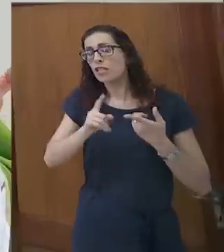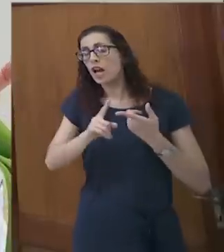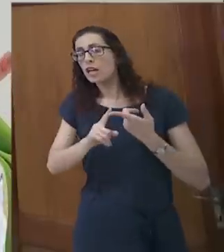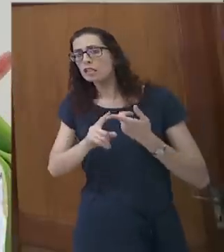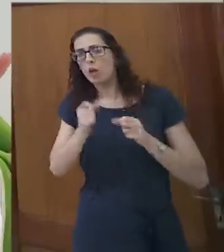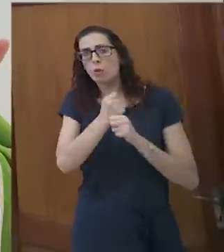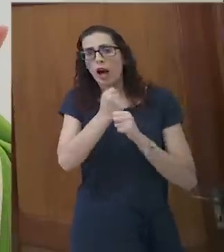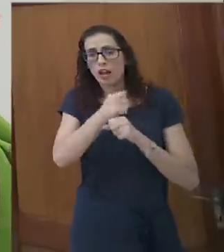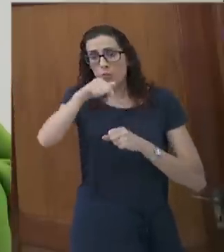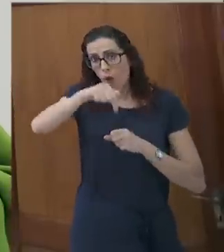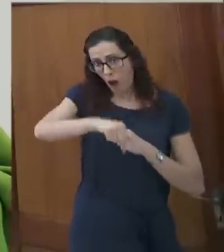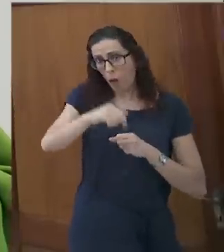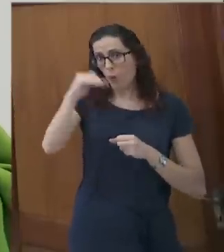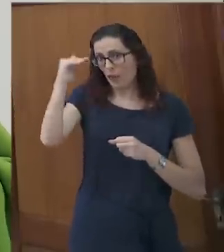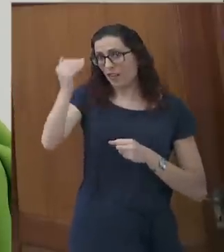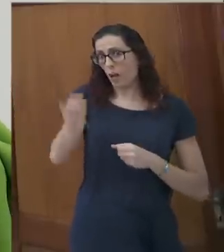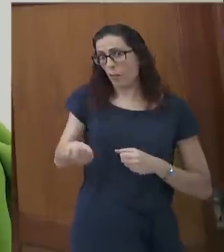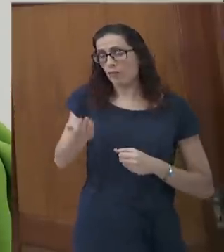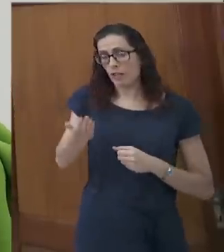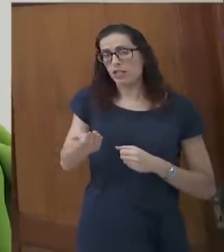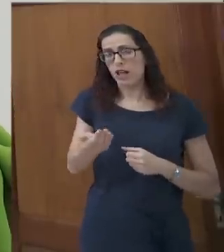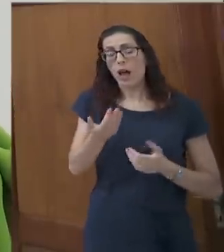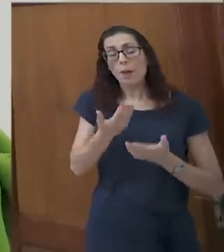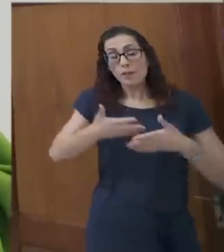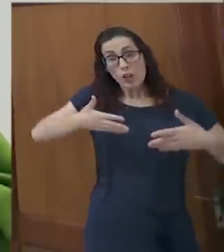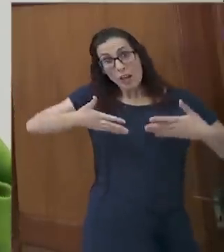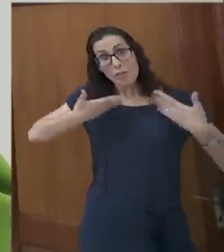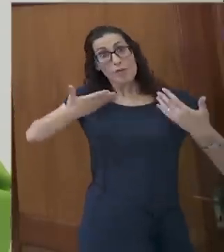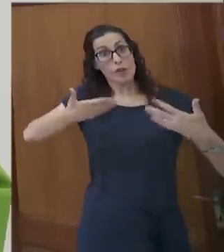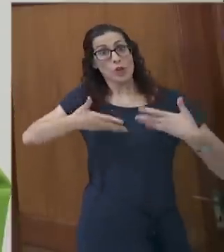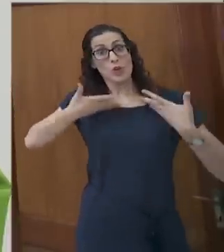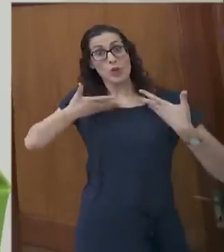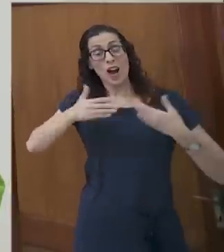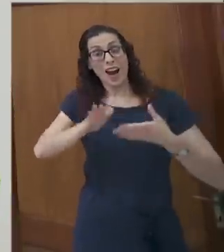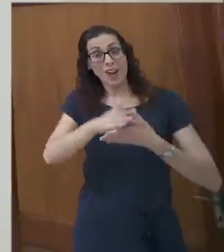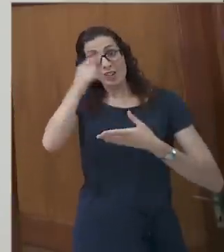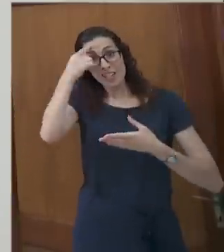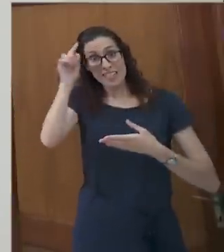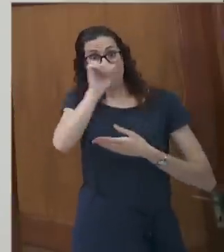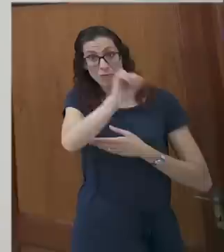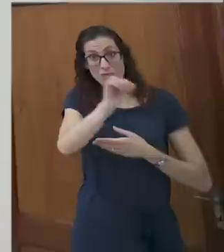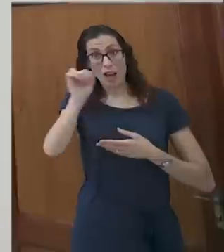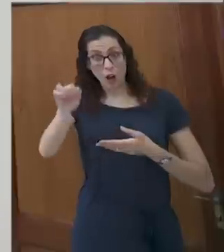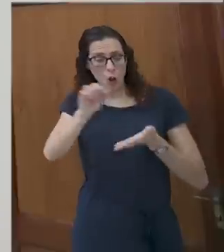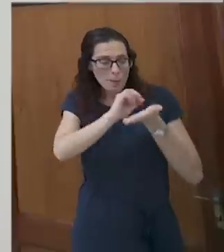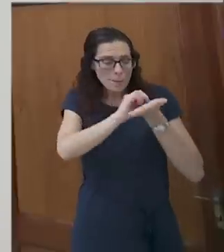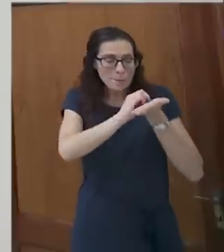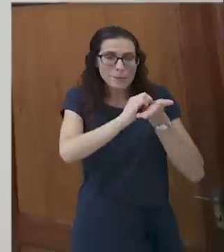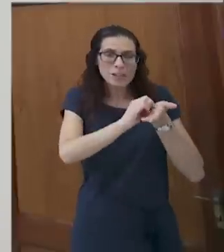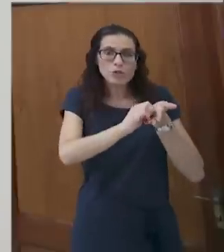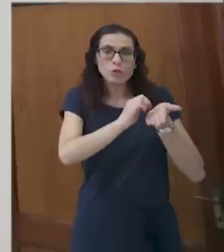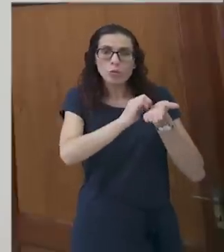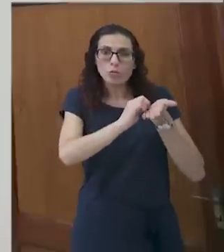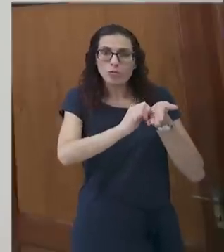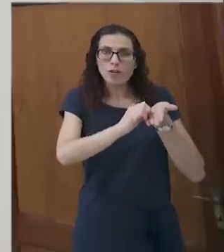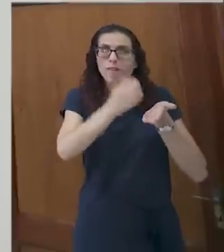tiegħu nifirħu għax isimna miktub fuq il-pala ta'